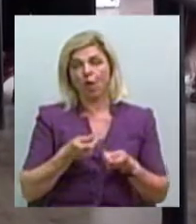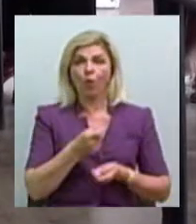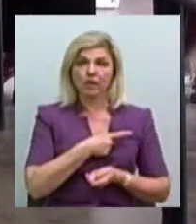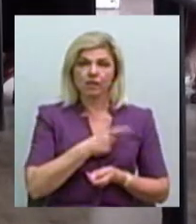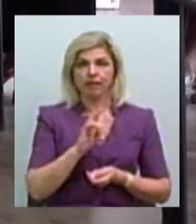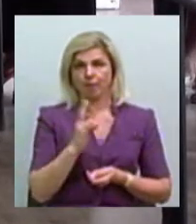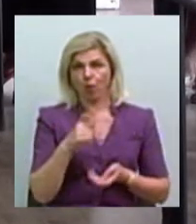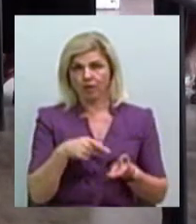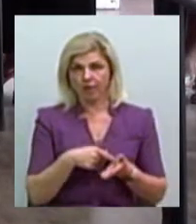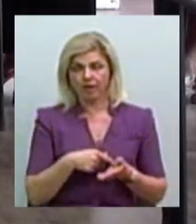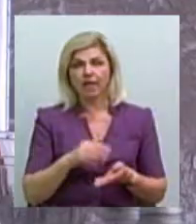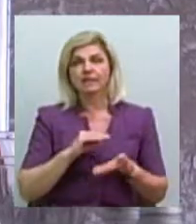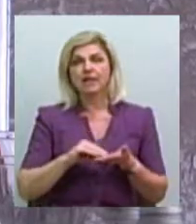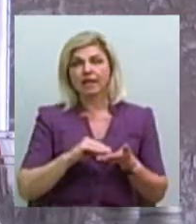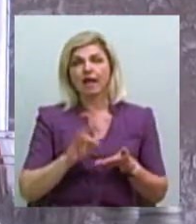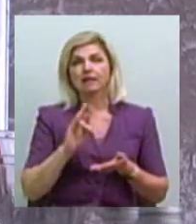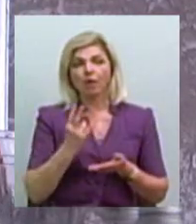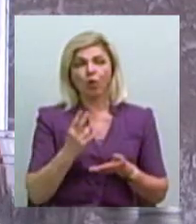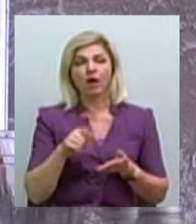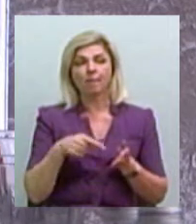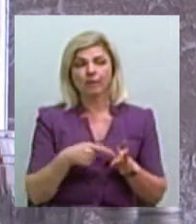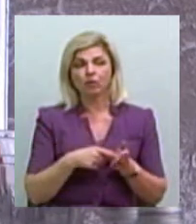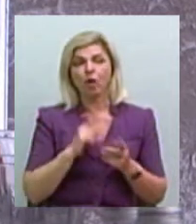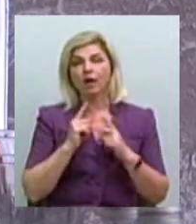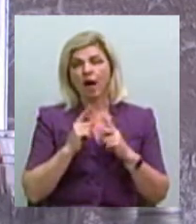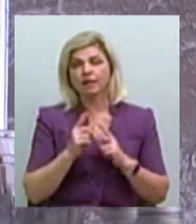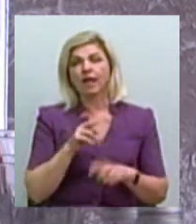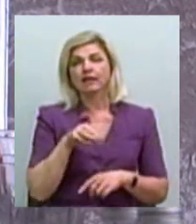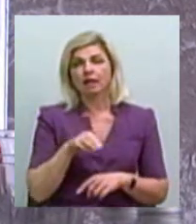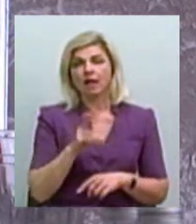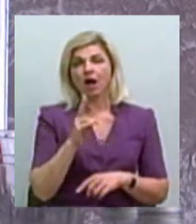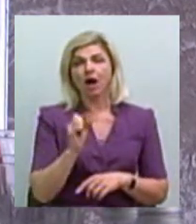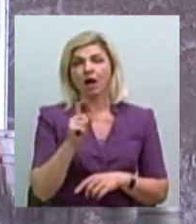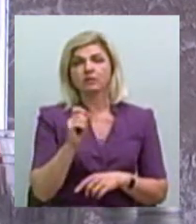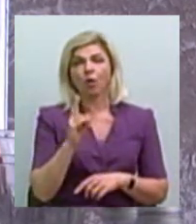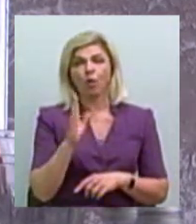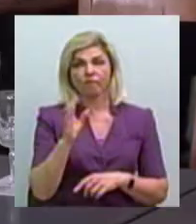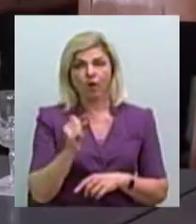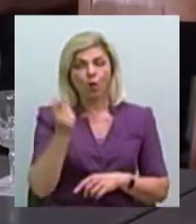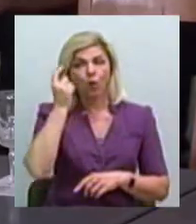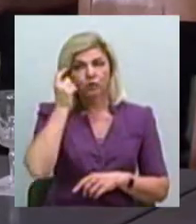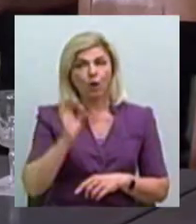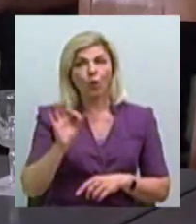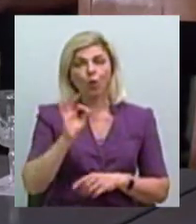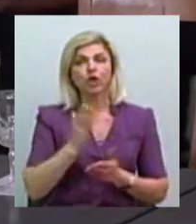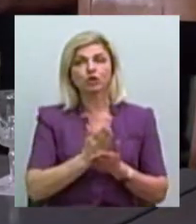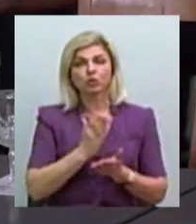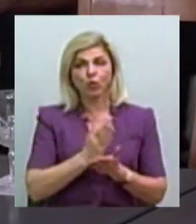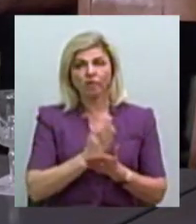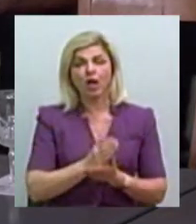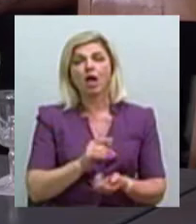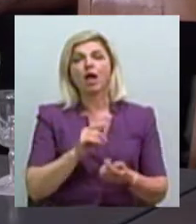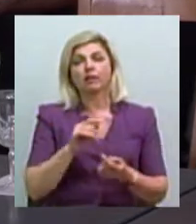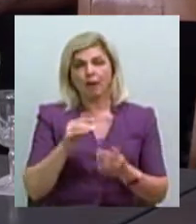Миколаєва. Секретар Миколаївської міської ради Тетяна Казакова, дізнавшись від одеської колеги про існування в них програми з протидії